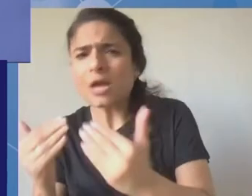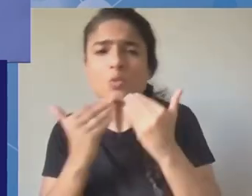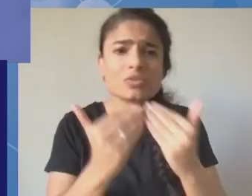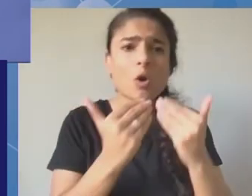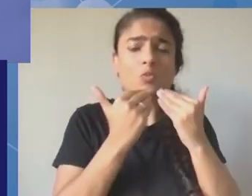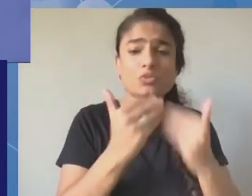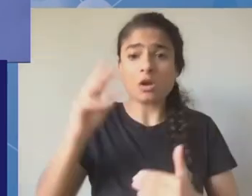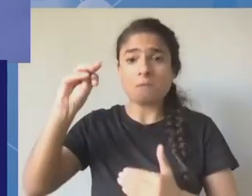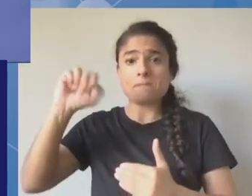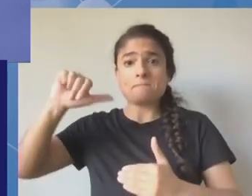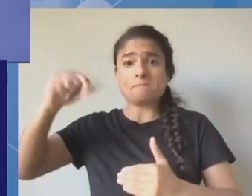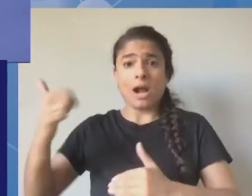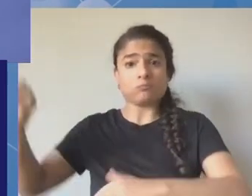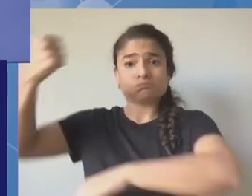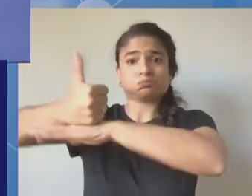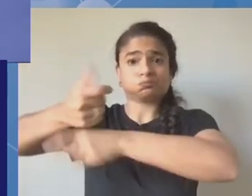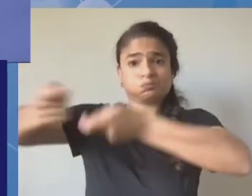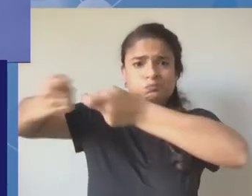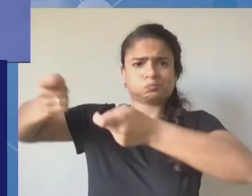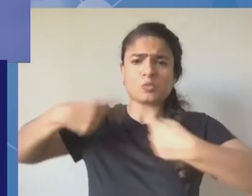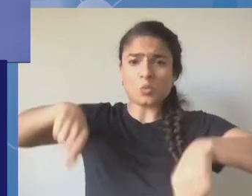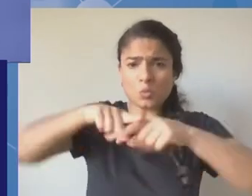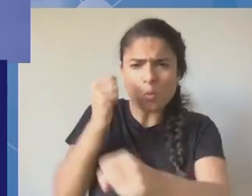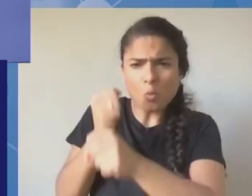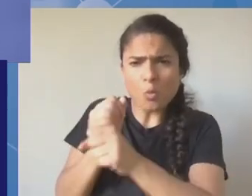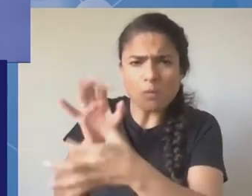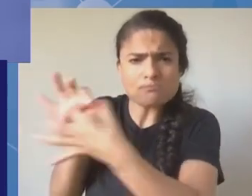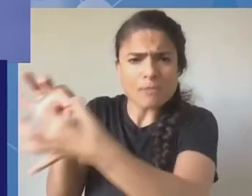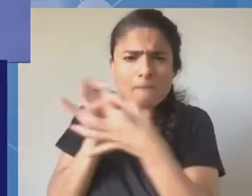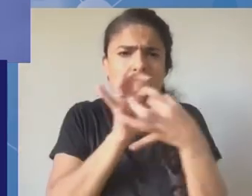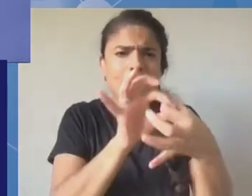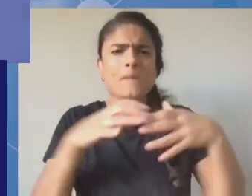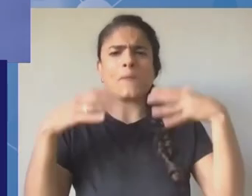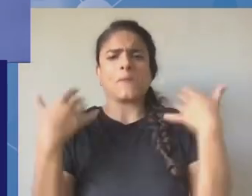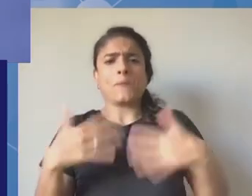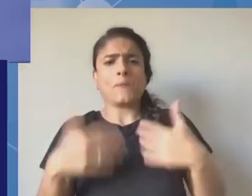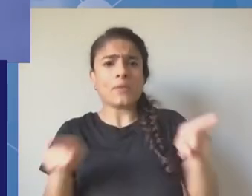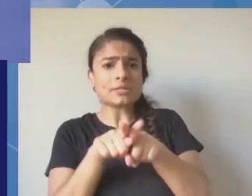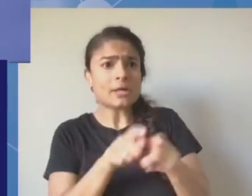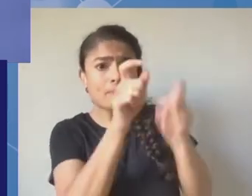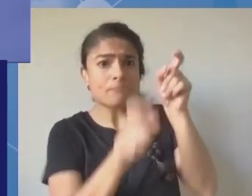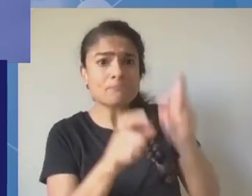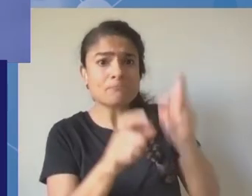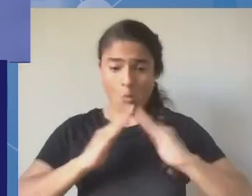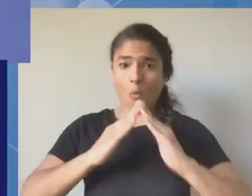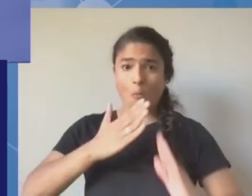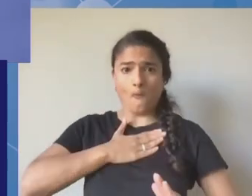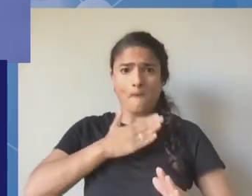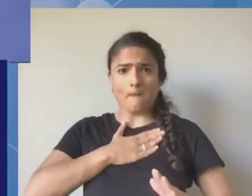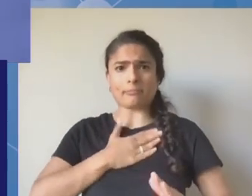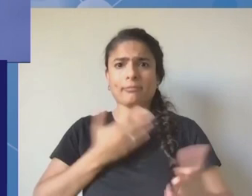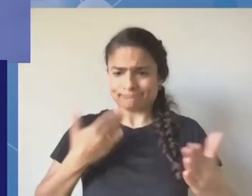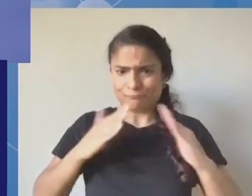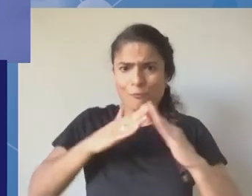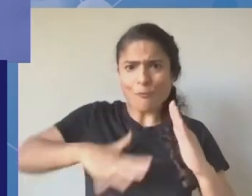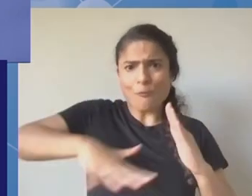晚睡了，非常感谢我们的Mark 负责人 Henri 非常的积极投入